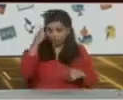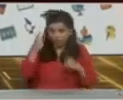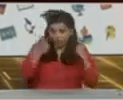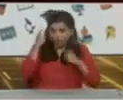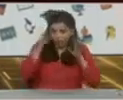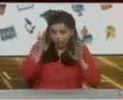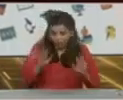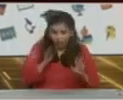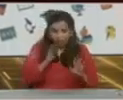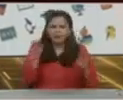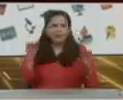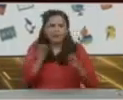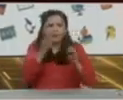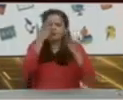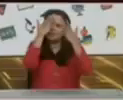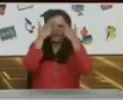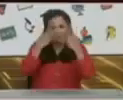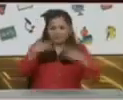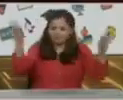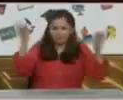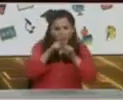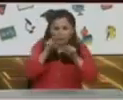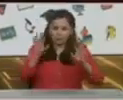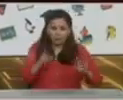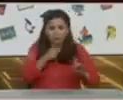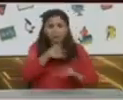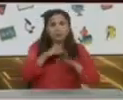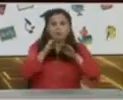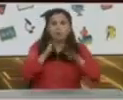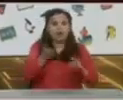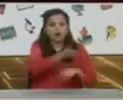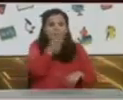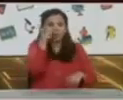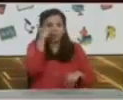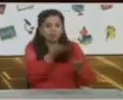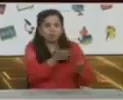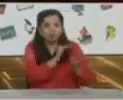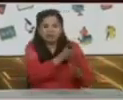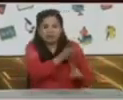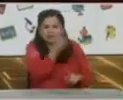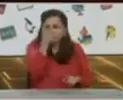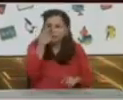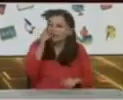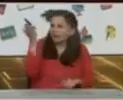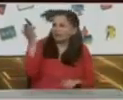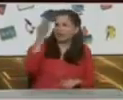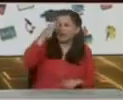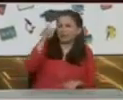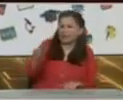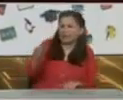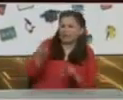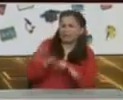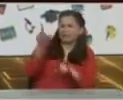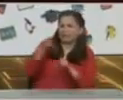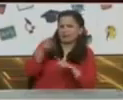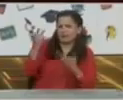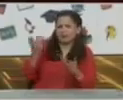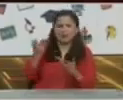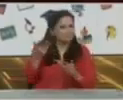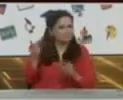आपने ये सोचा कि आपके बच्चे के मन में क्या चल रहा होगा? आपको उस